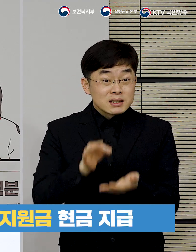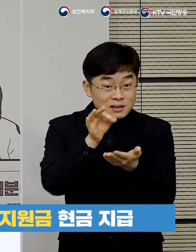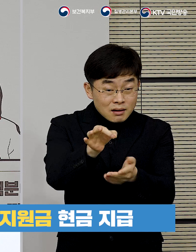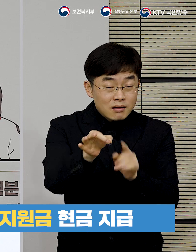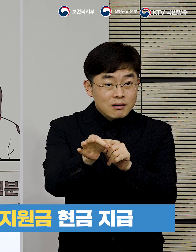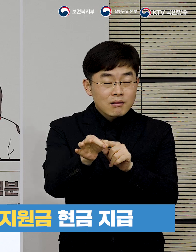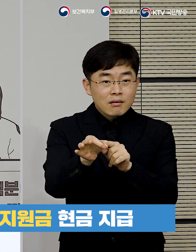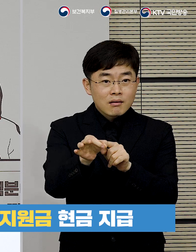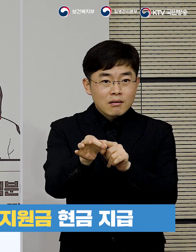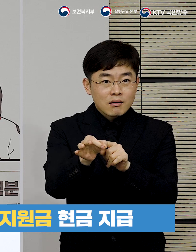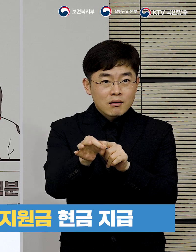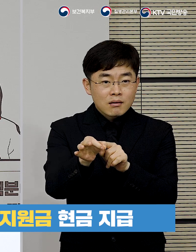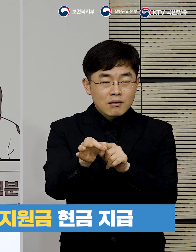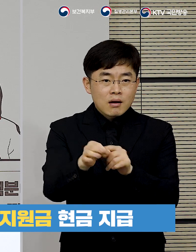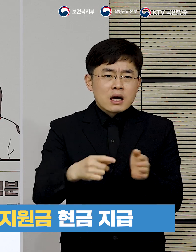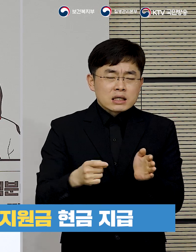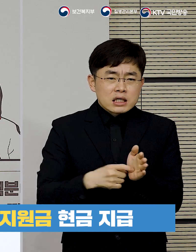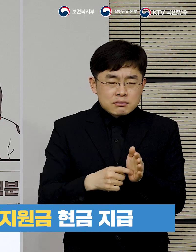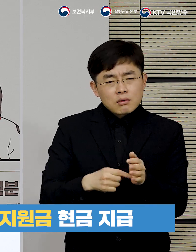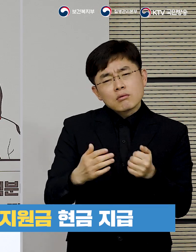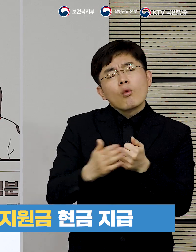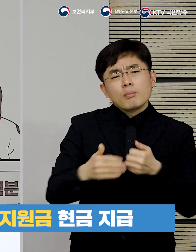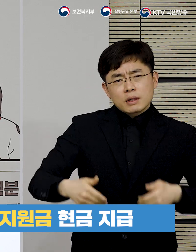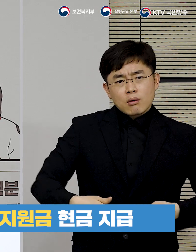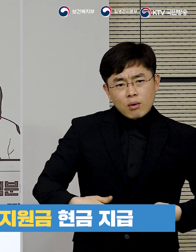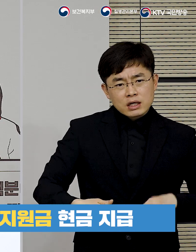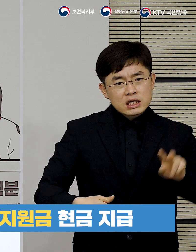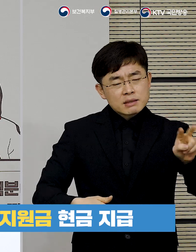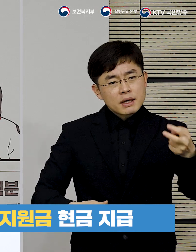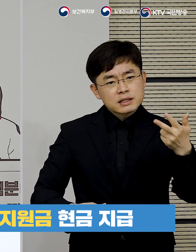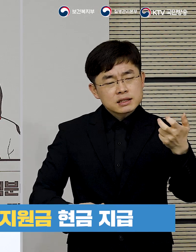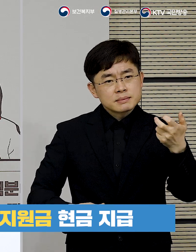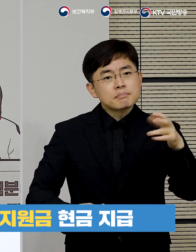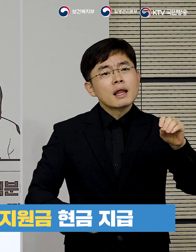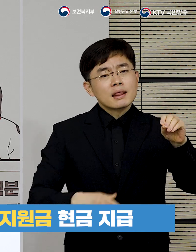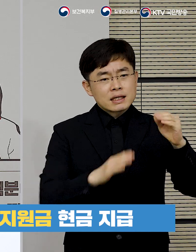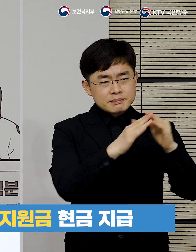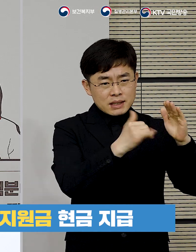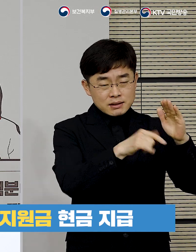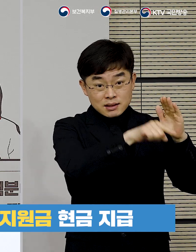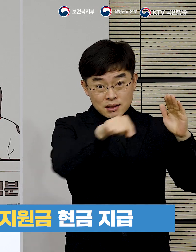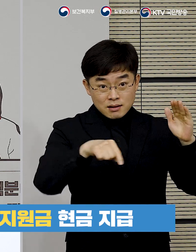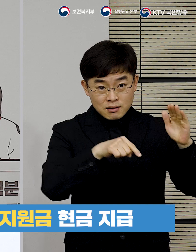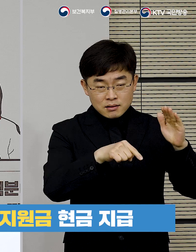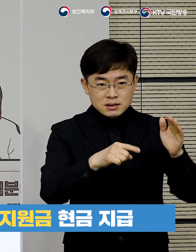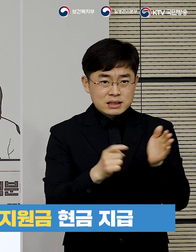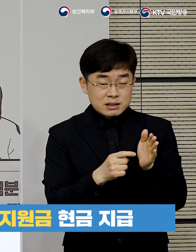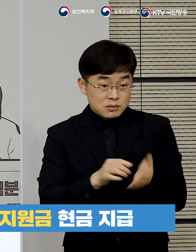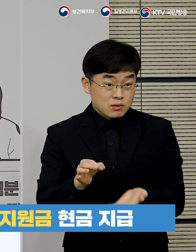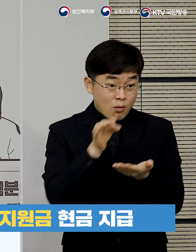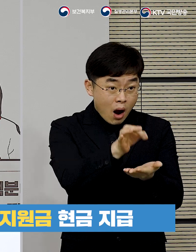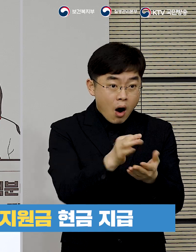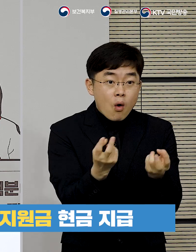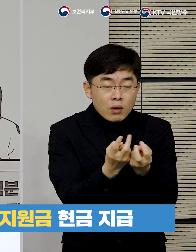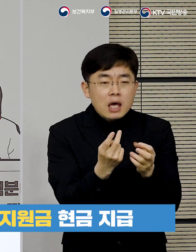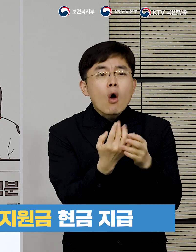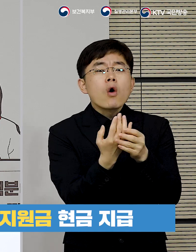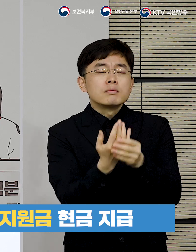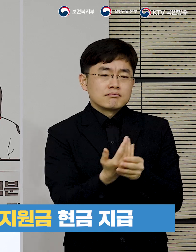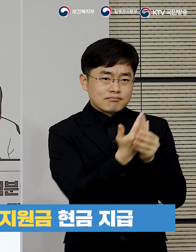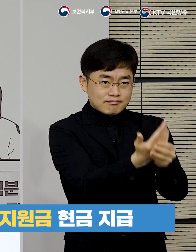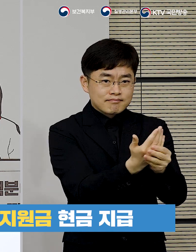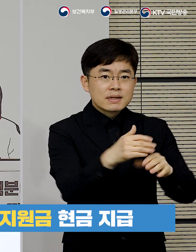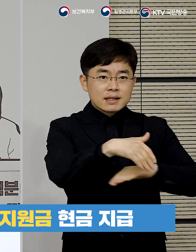재난지원금은 시급한 지원이 필요한 취약계층 약 270만 가구에 대해서는